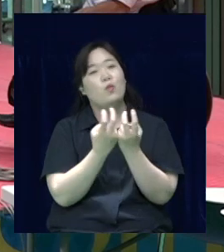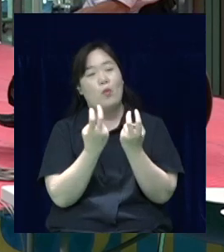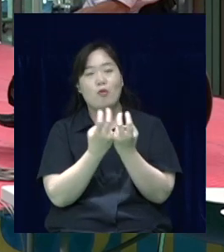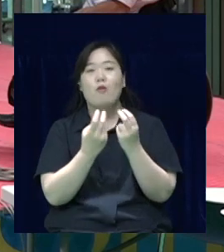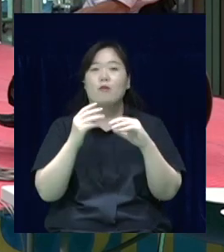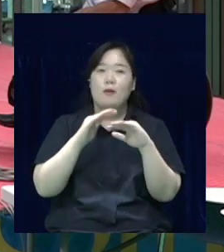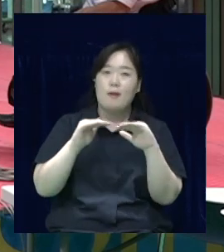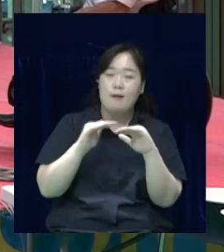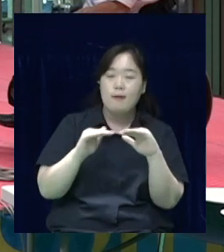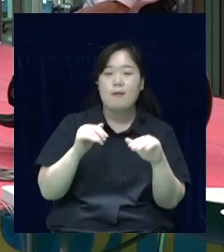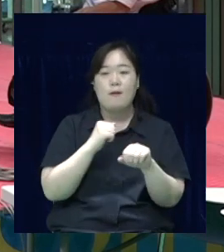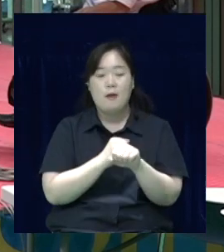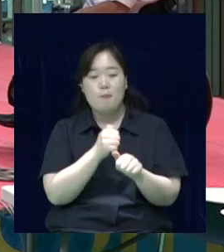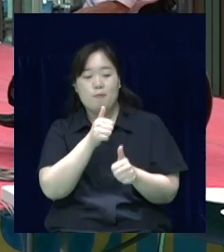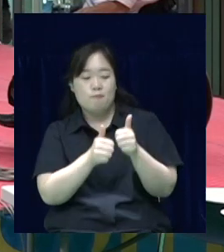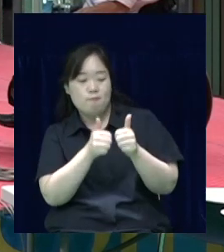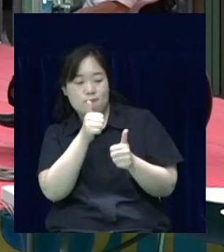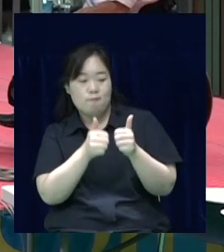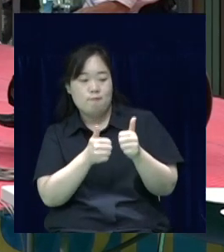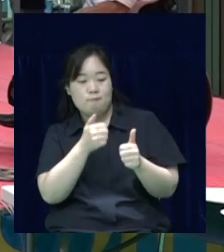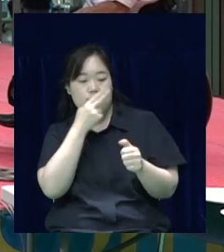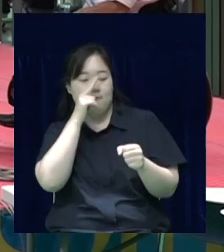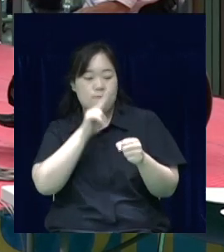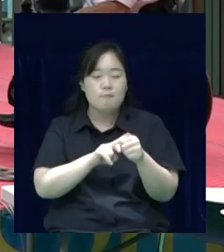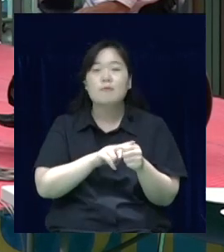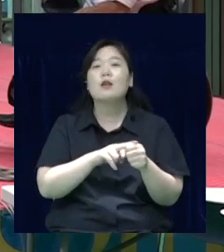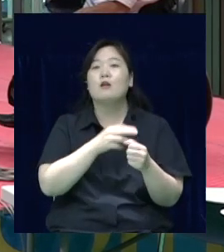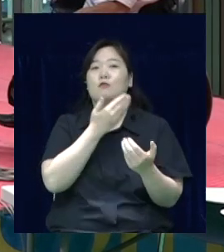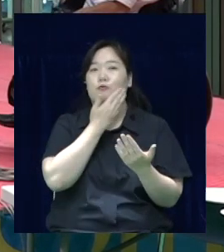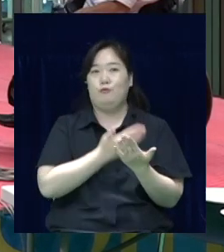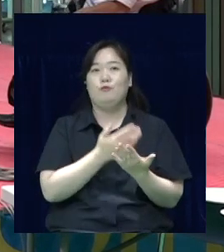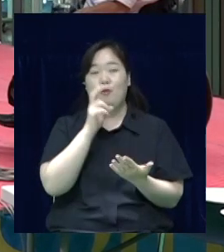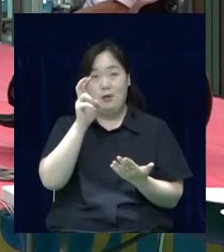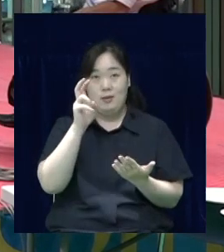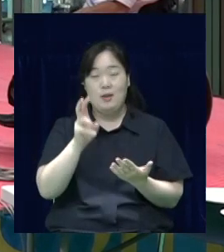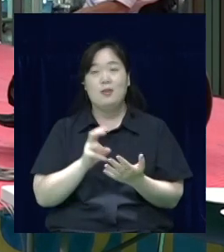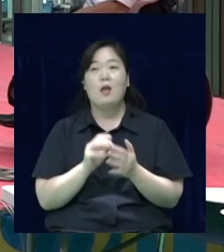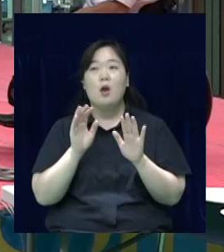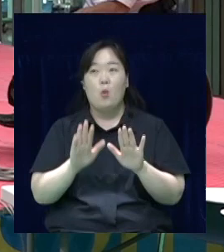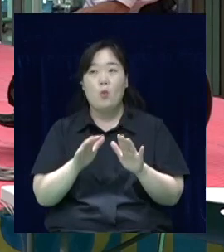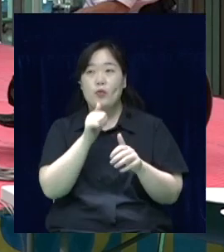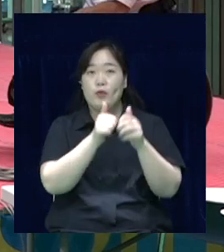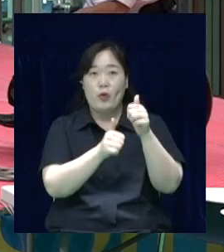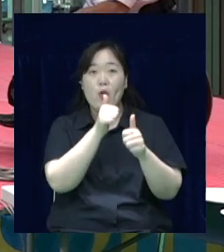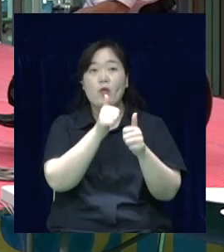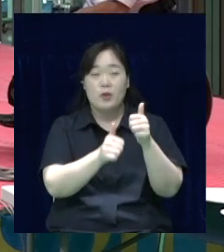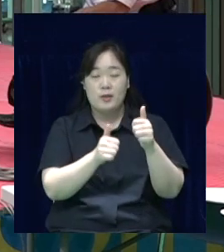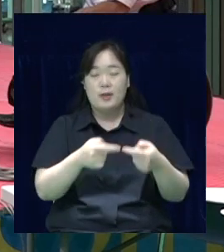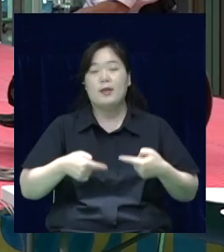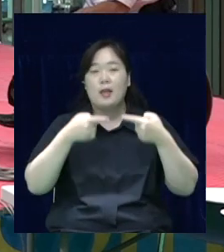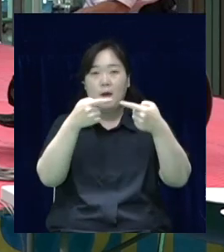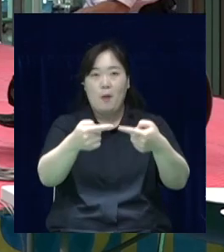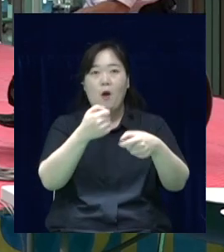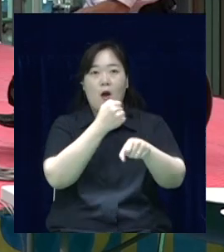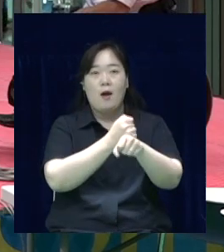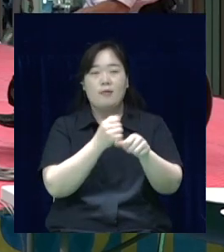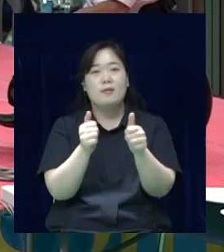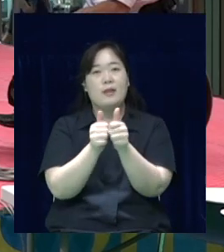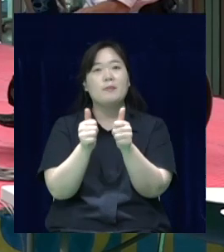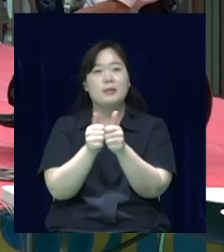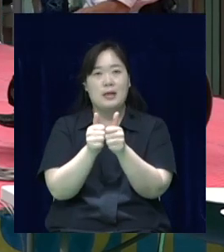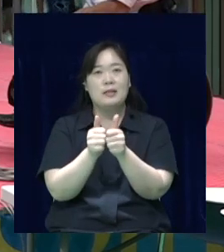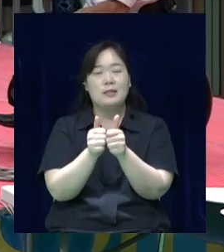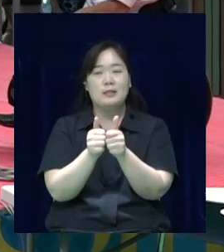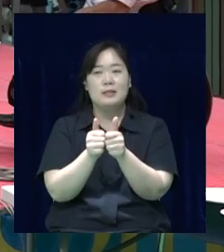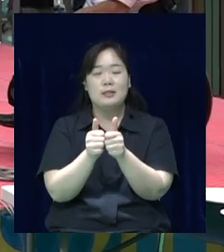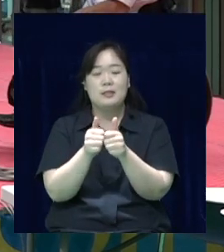풀어나가느냐도 굉장히 중요한 부분인 것 같은데, 과연 오늘 이 경기를 펼치는 이 남자부 선수들은 어떻게 이 경기를